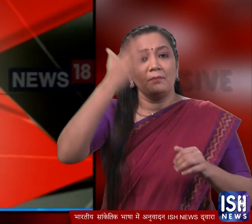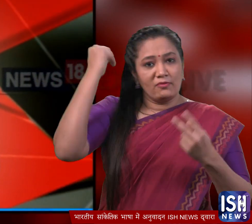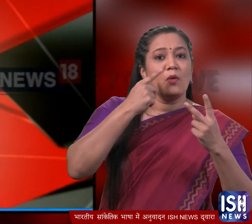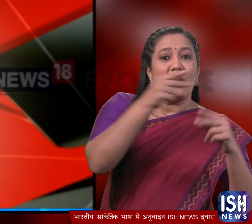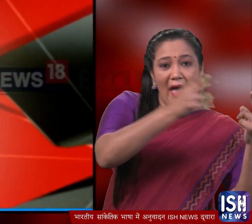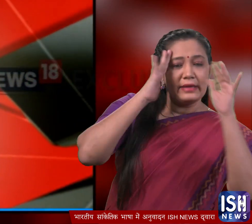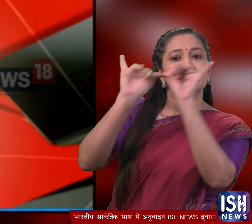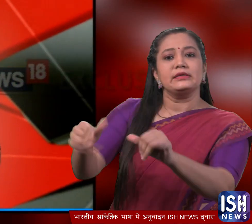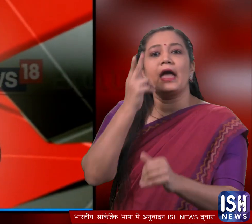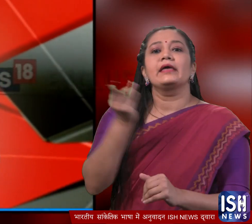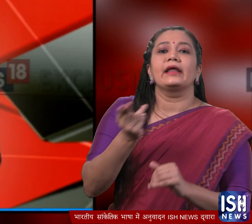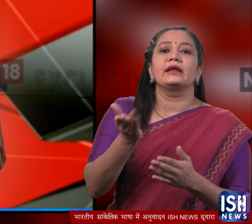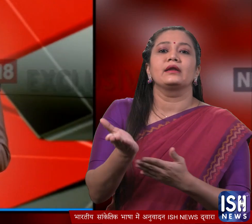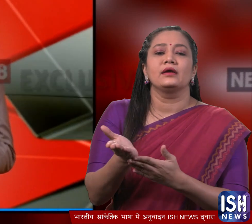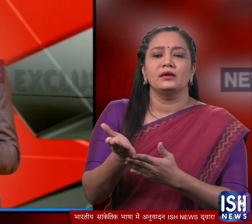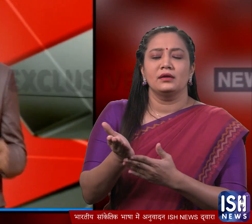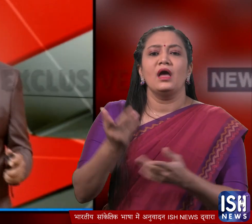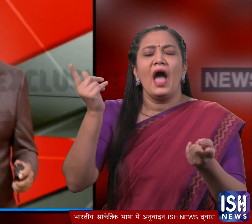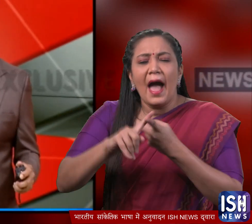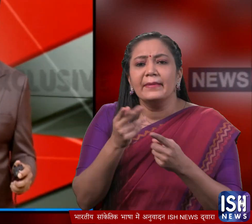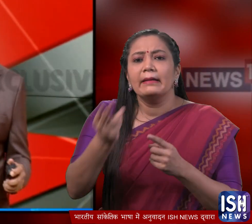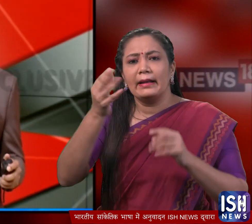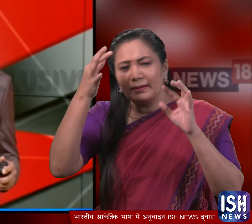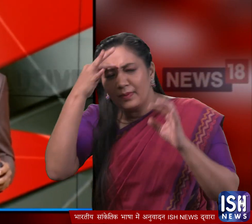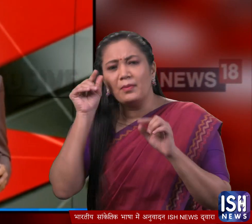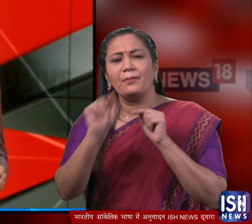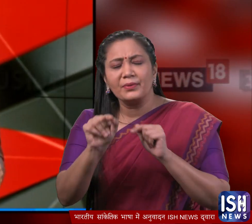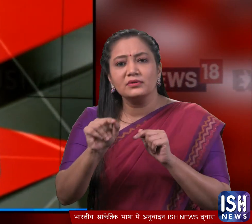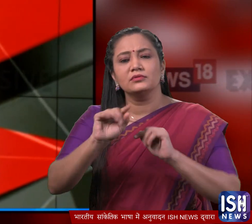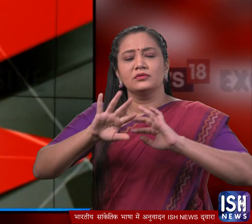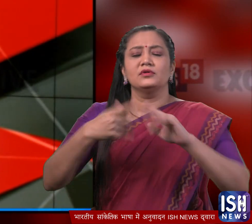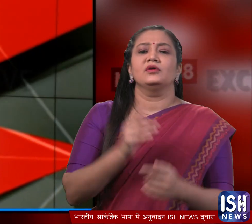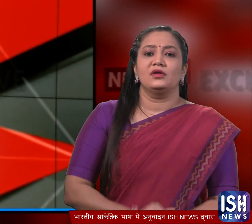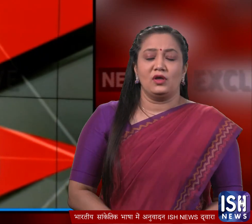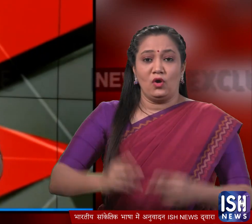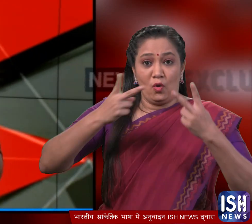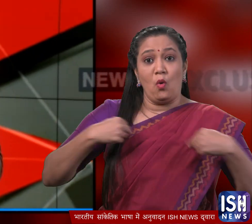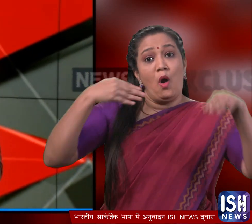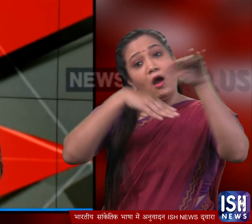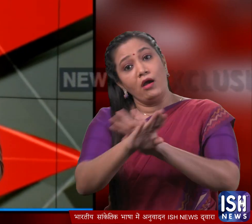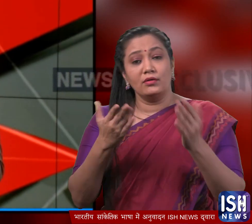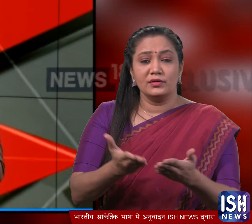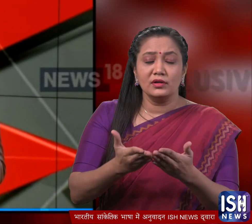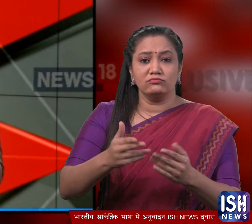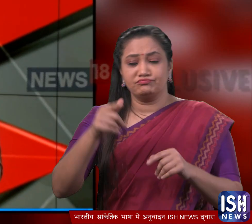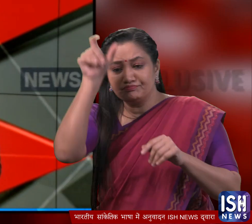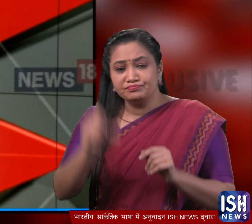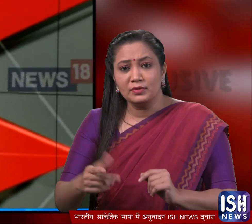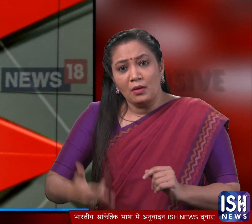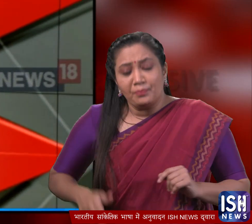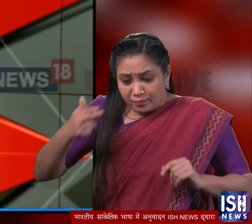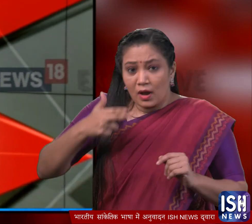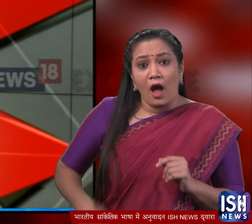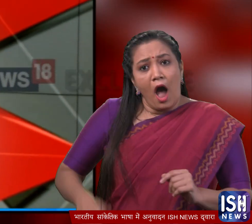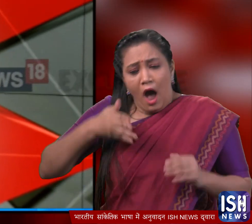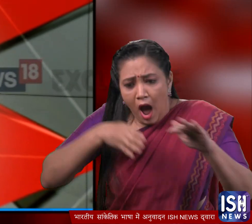पहले किराएदार था और बताया जा रहा है कि मकान के किराए का ही कोई विवाद था। लेकिन एडिशनल चीफ जुडिशियल मजिस्ट्रेट की कोर्ट में आरोपी वकील